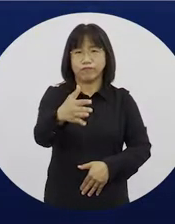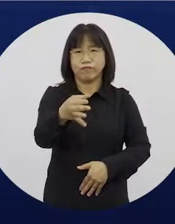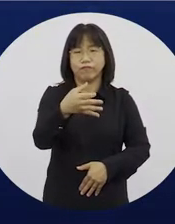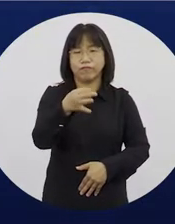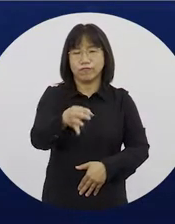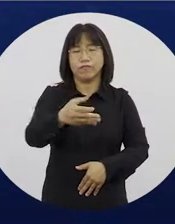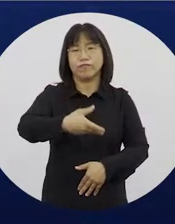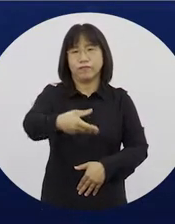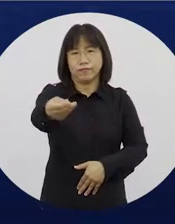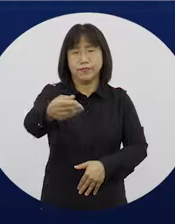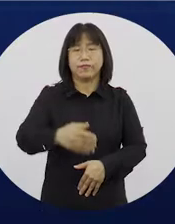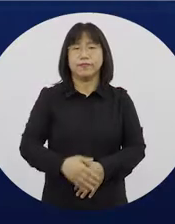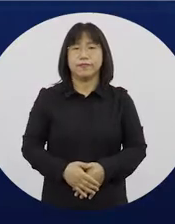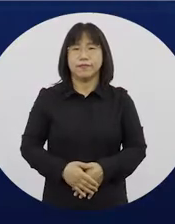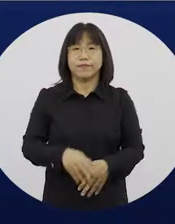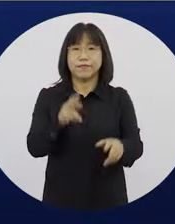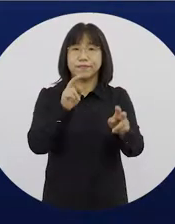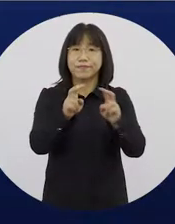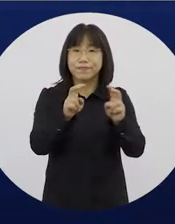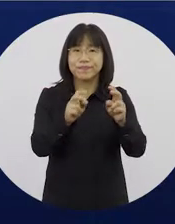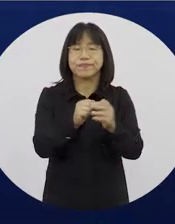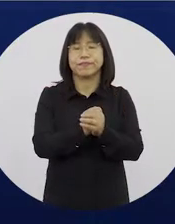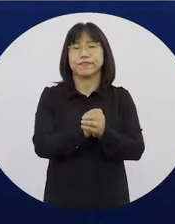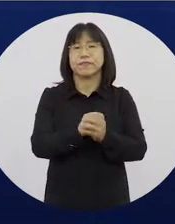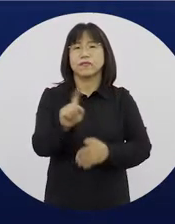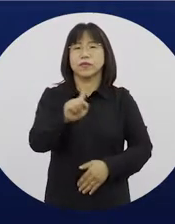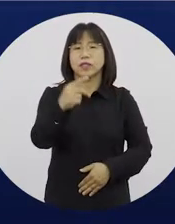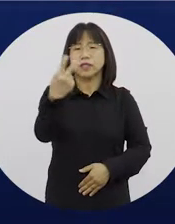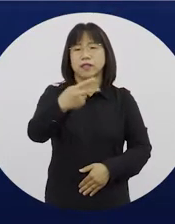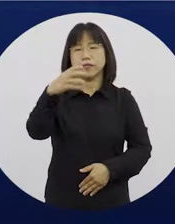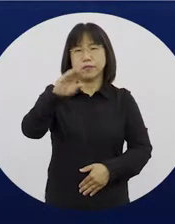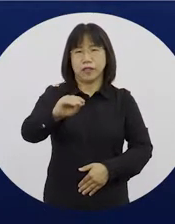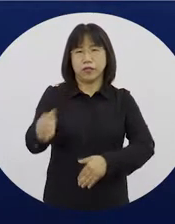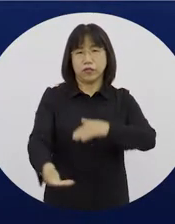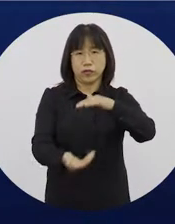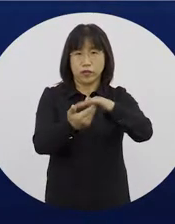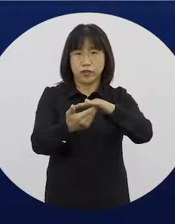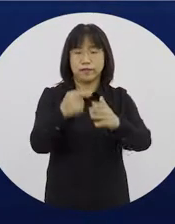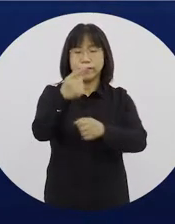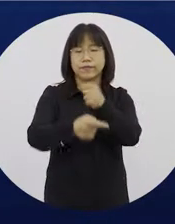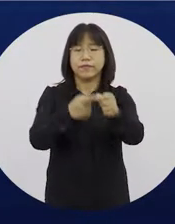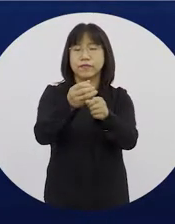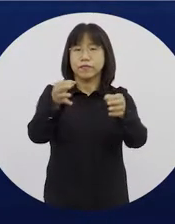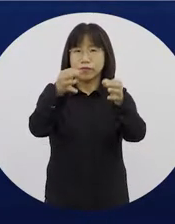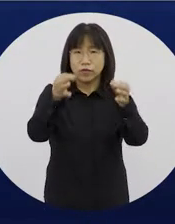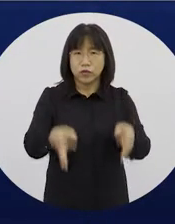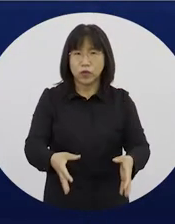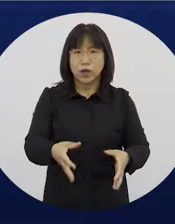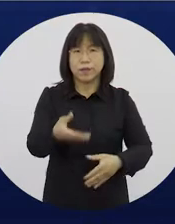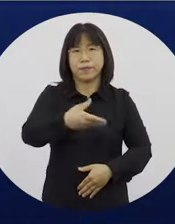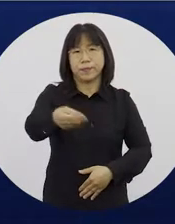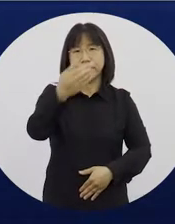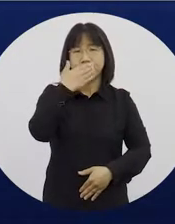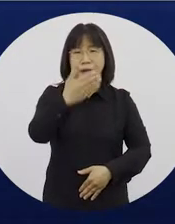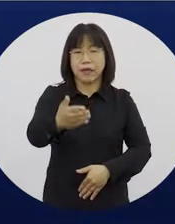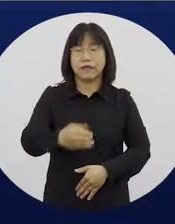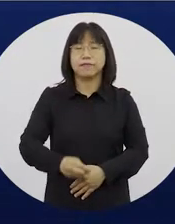지원을 실시합니다. 업체당 최대 2천만 원까지 1년간 무이자로 대출을 지원받을 수